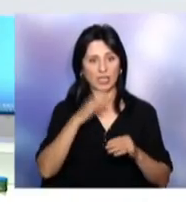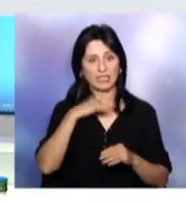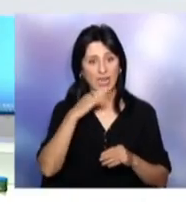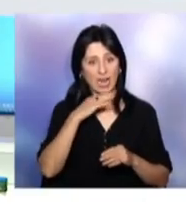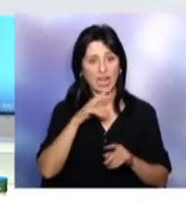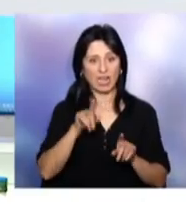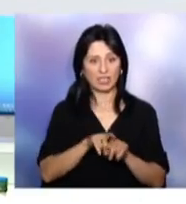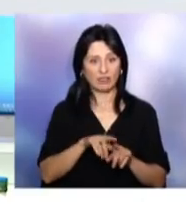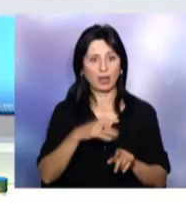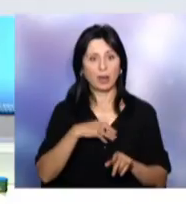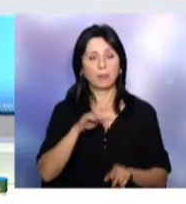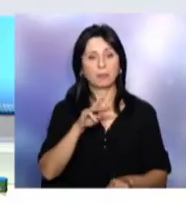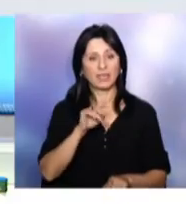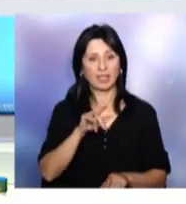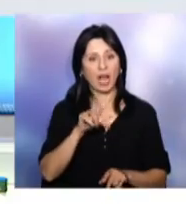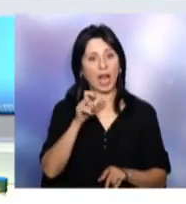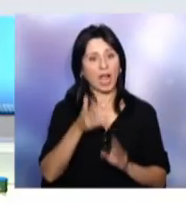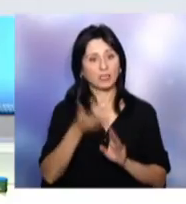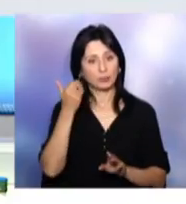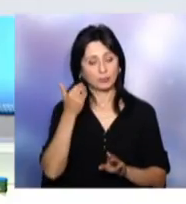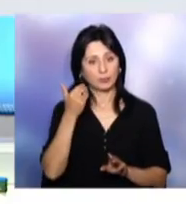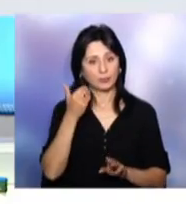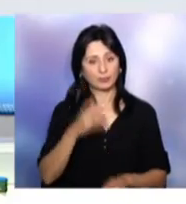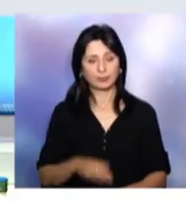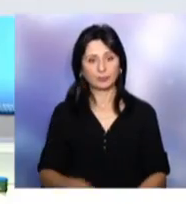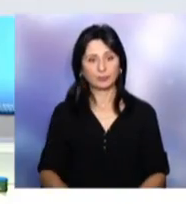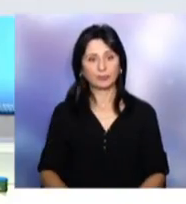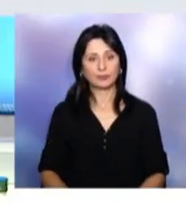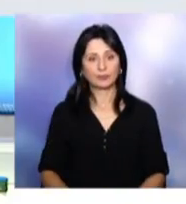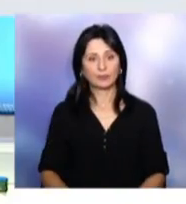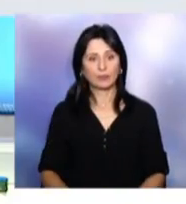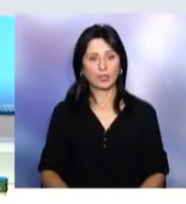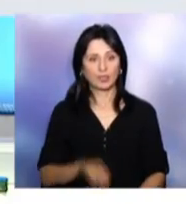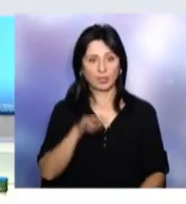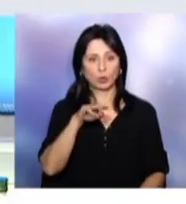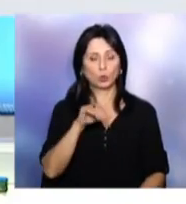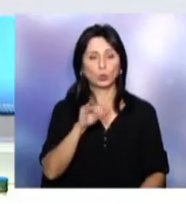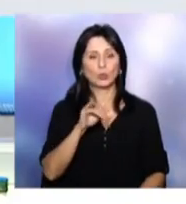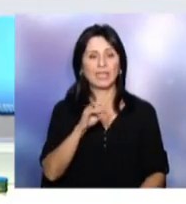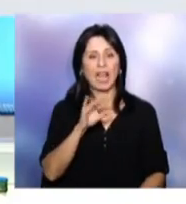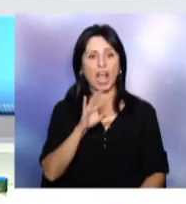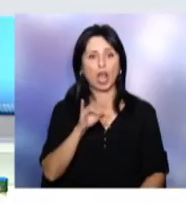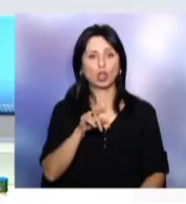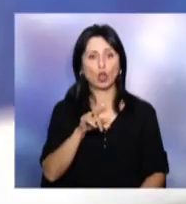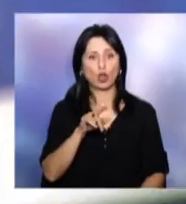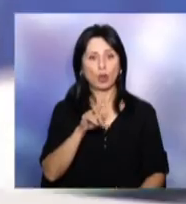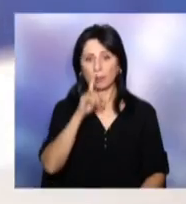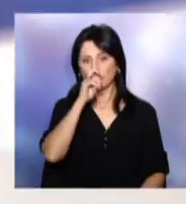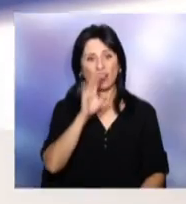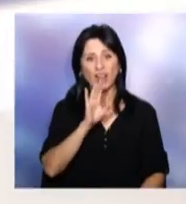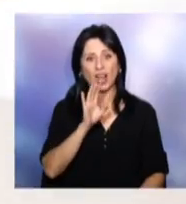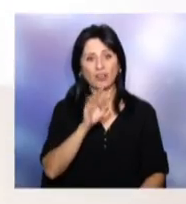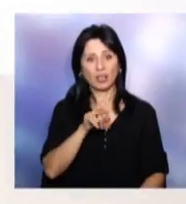წყლის, ასევე მინერალების გაზგასულ მდგომარეობაში. ისევე როგორც დატუტიანება ორგანიზმის, ანუ კერშევა მჟავოთ